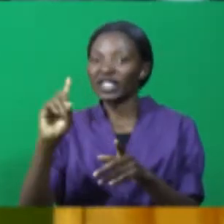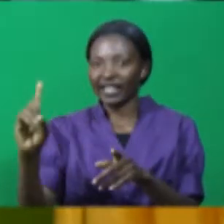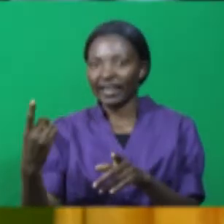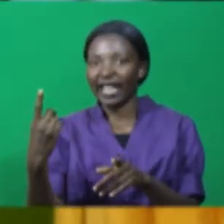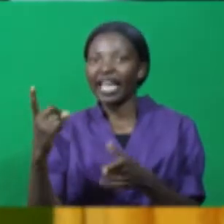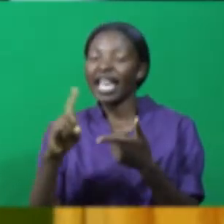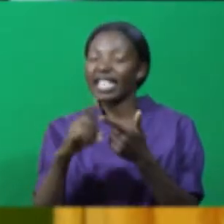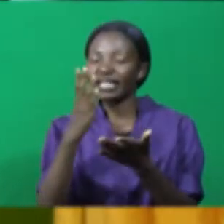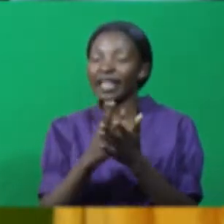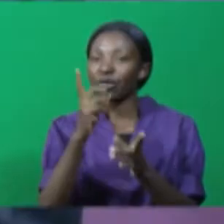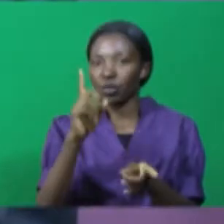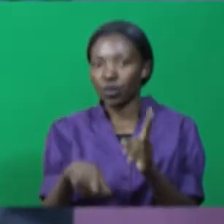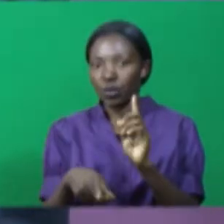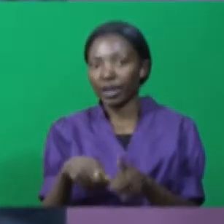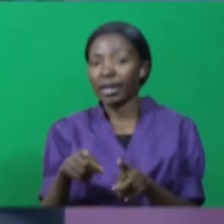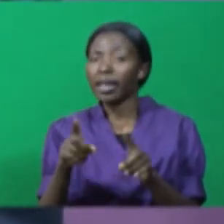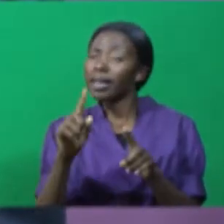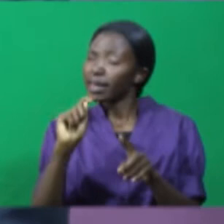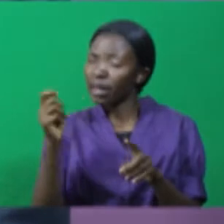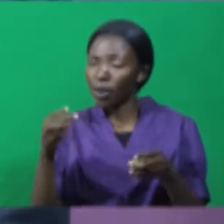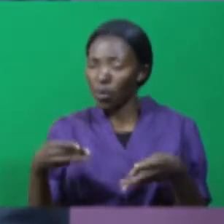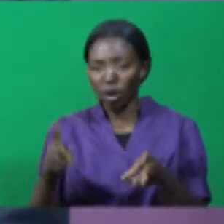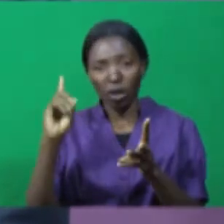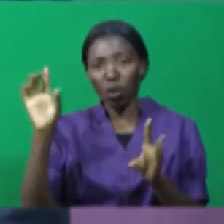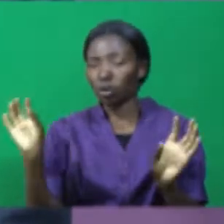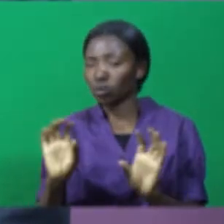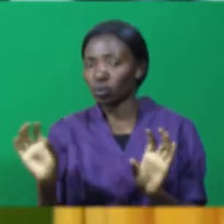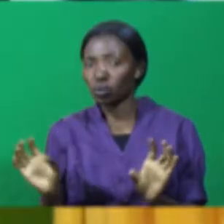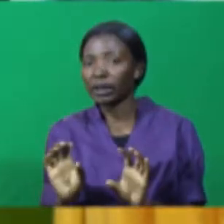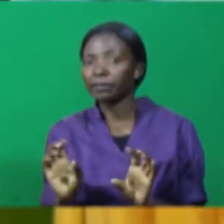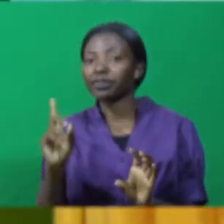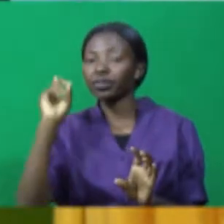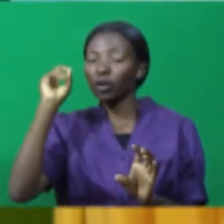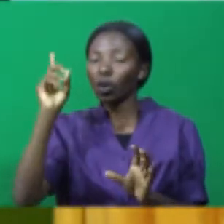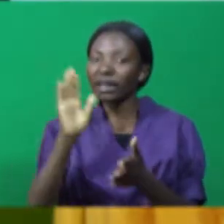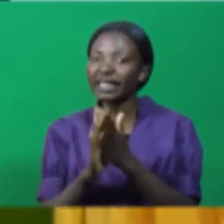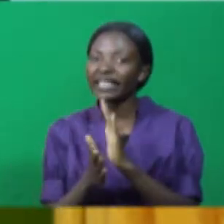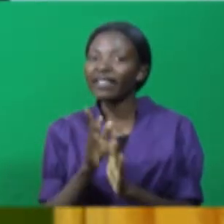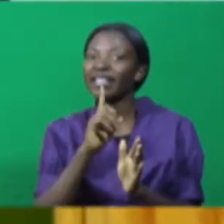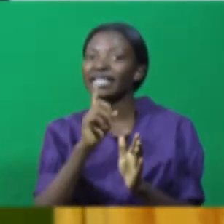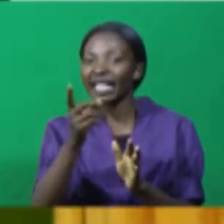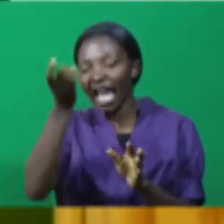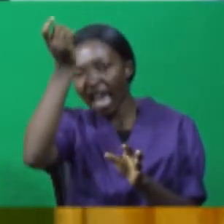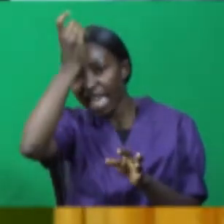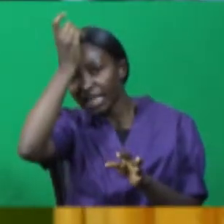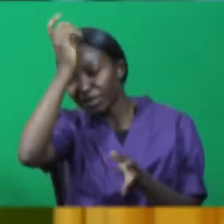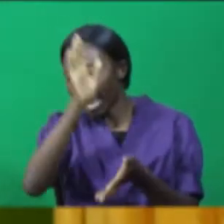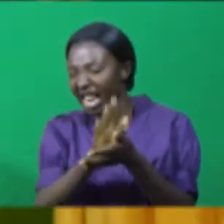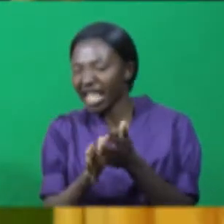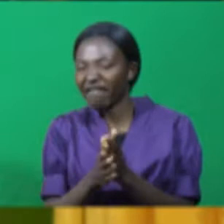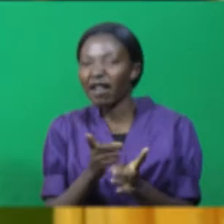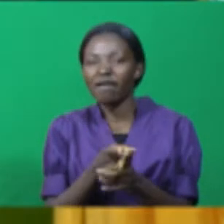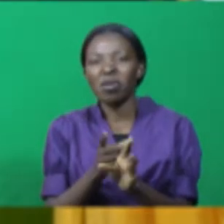Mwari kashandiro kake atoda kuti nzwisise haana kuti vaEgypti